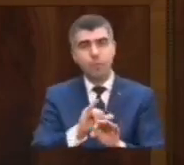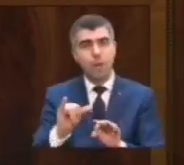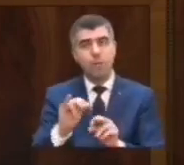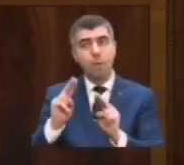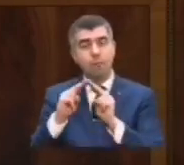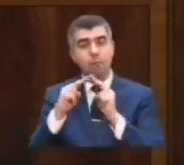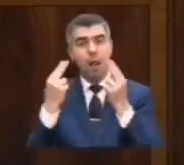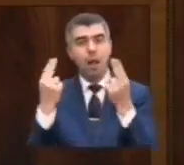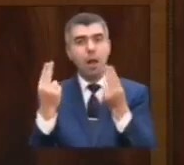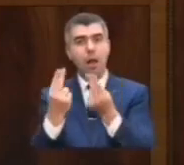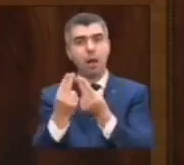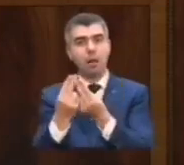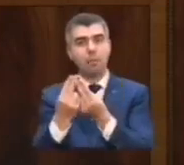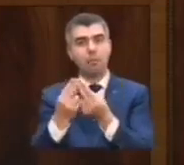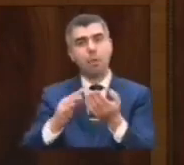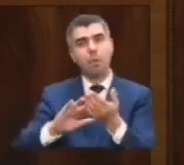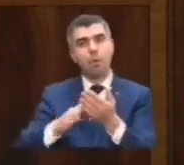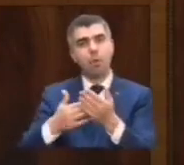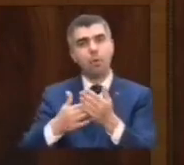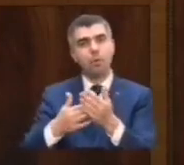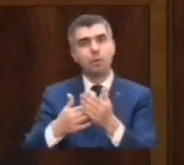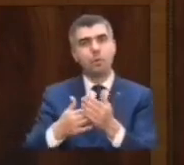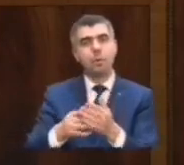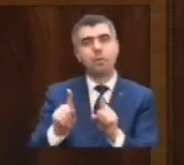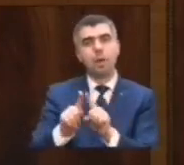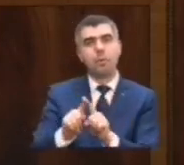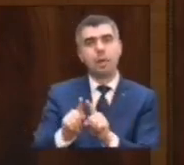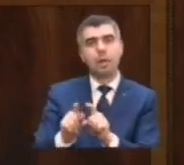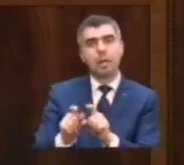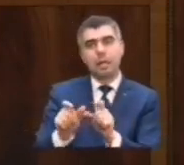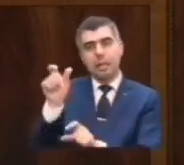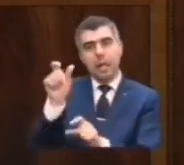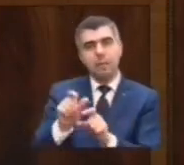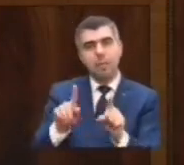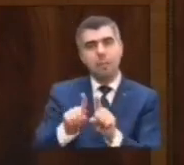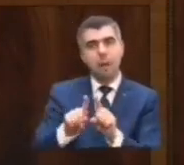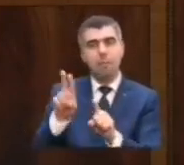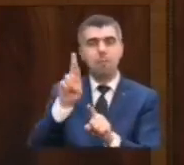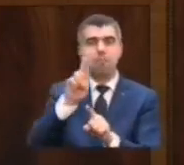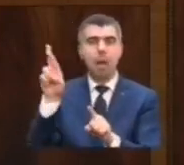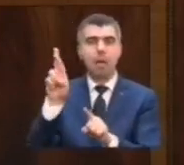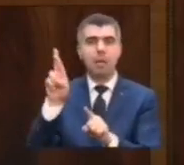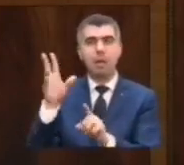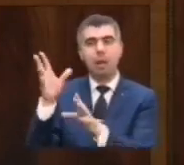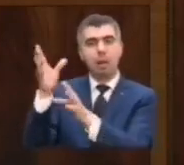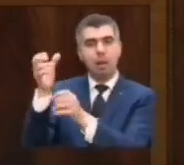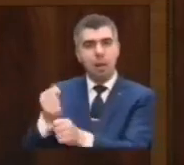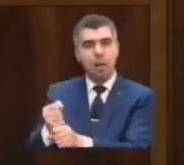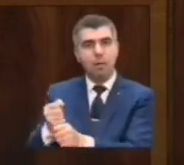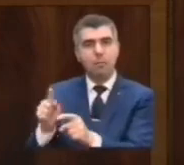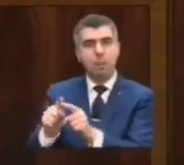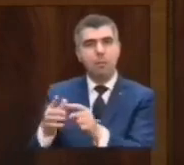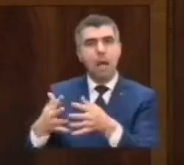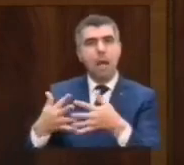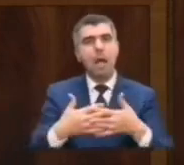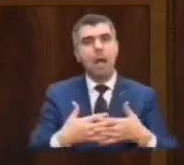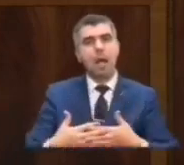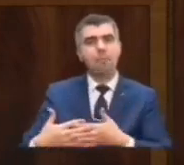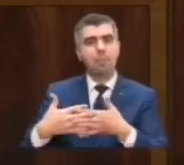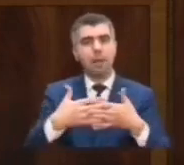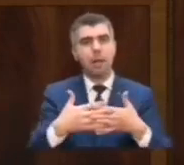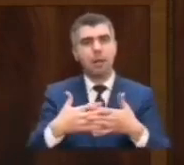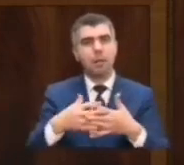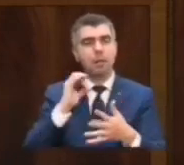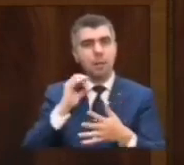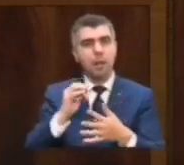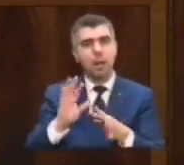روع، المواطنين المساكنين كلهم فرحانين بالمبادرة ديال سيدنا الله ينصروا مع الدولة الأمريكية الصديقة